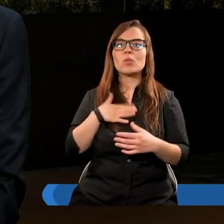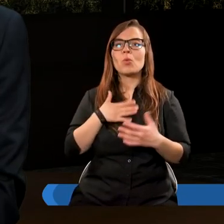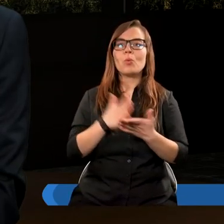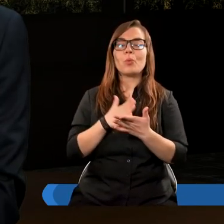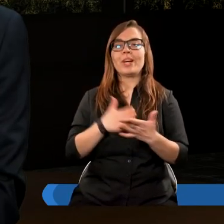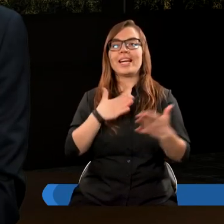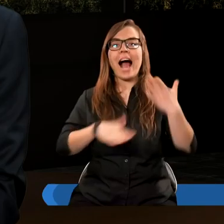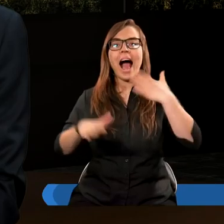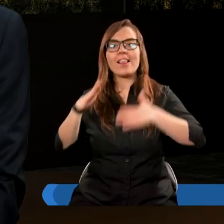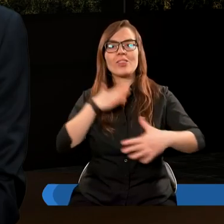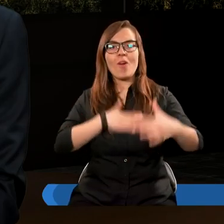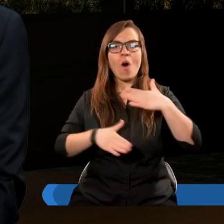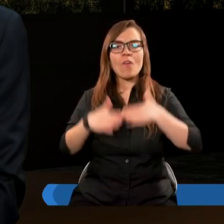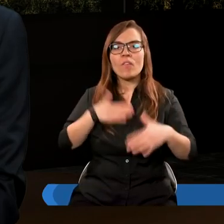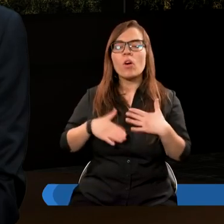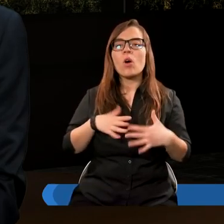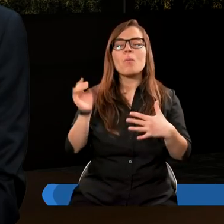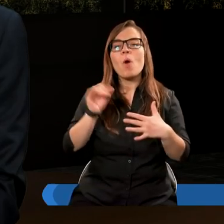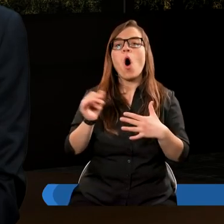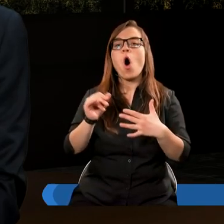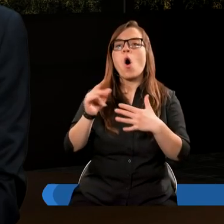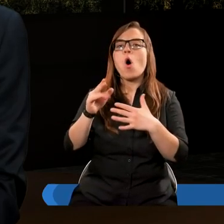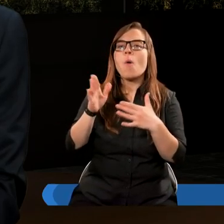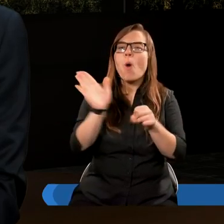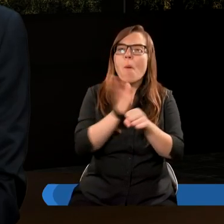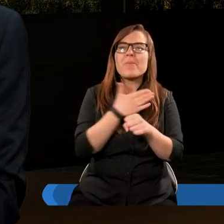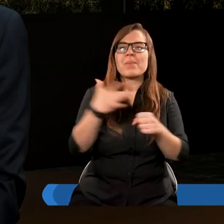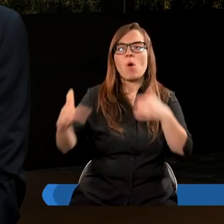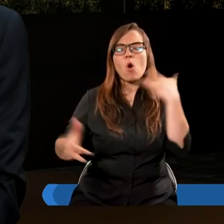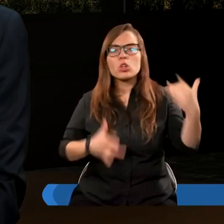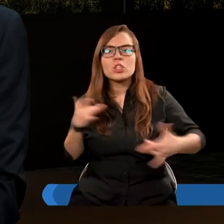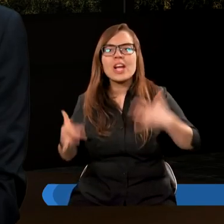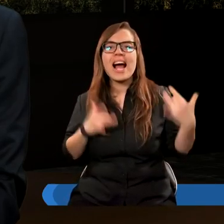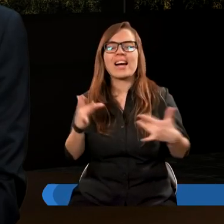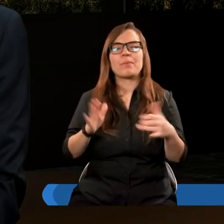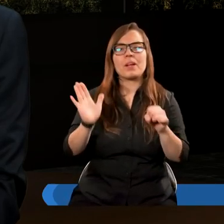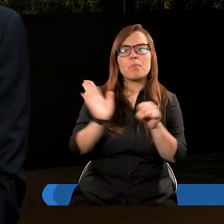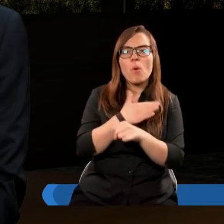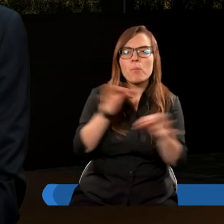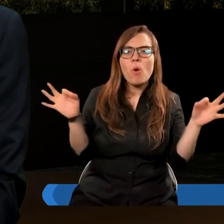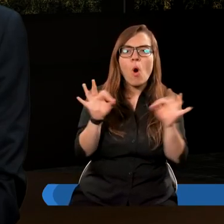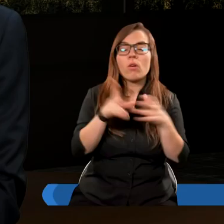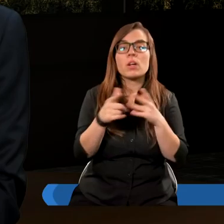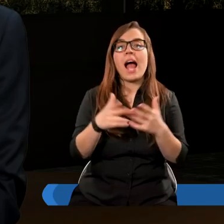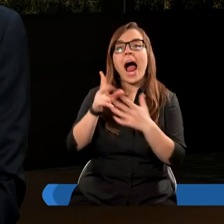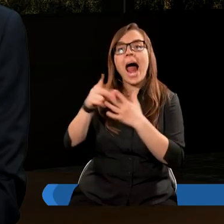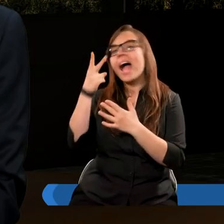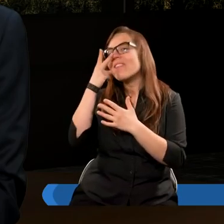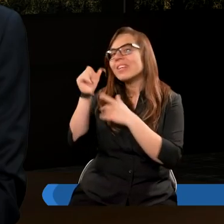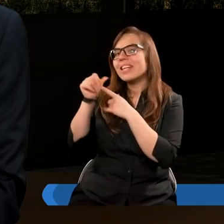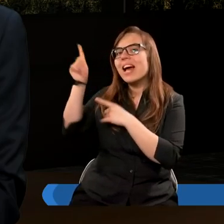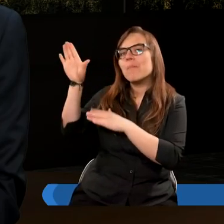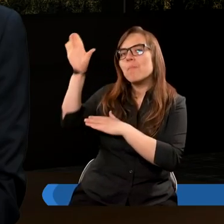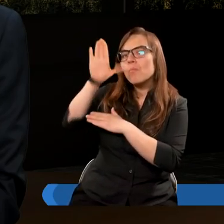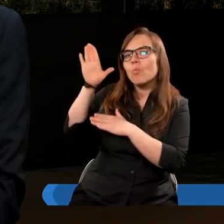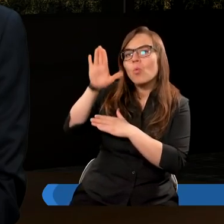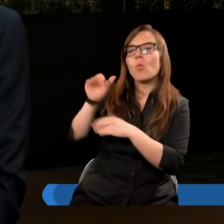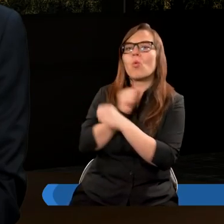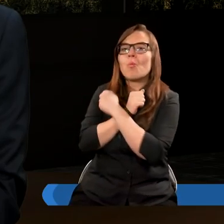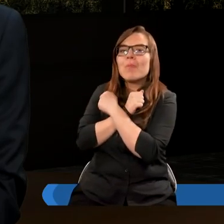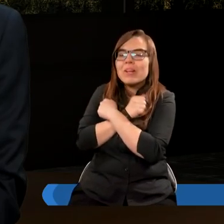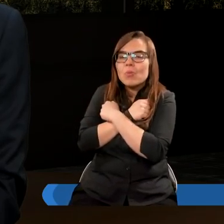grzechu i cierpienia w okrutny sposób i ja widzę Boga, który jest Bogiem miłości, który przychodzi i mówi